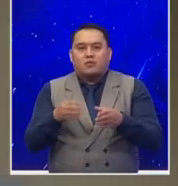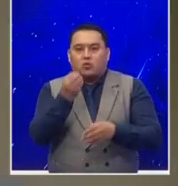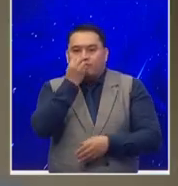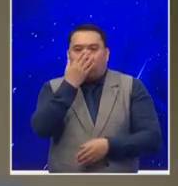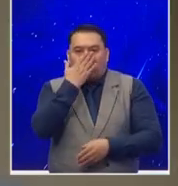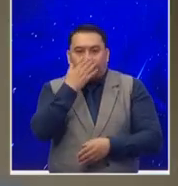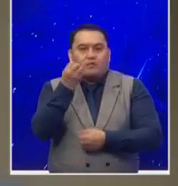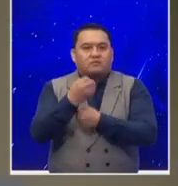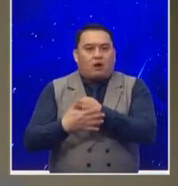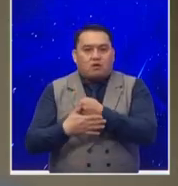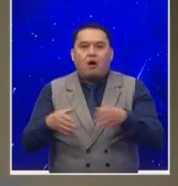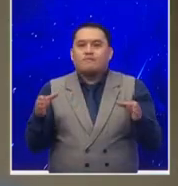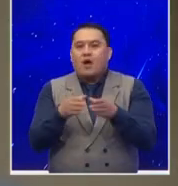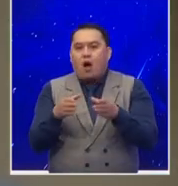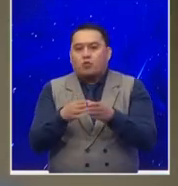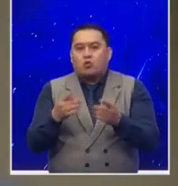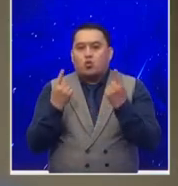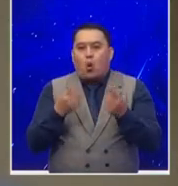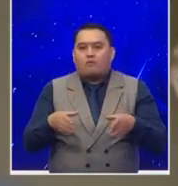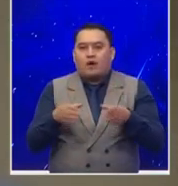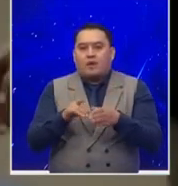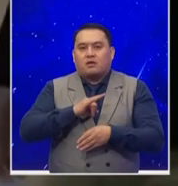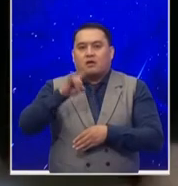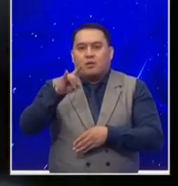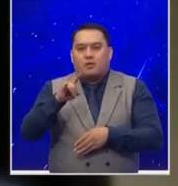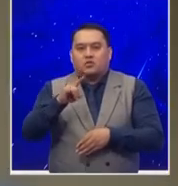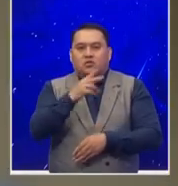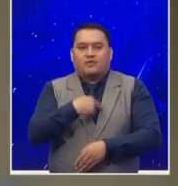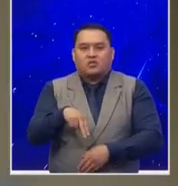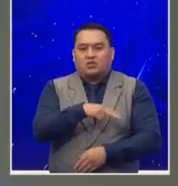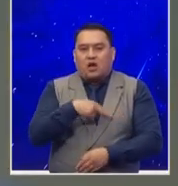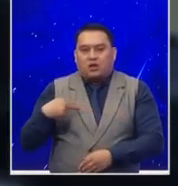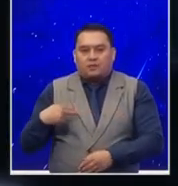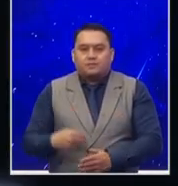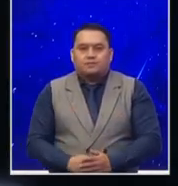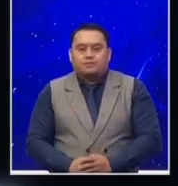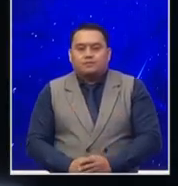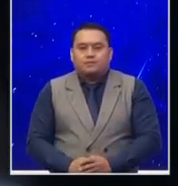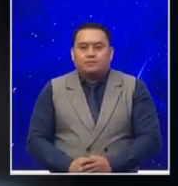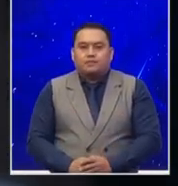в Токио. Клиентами компании уже стали крупнейшие авиакомпании Германии и Швейцарии.